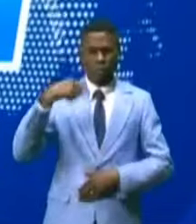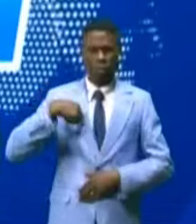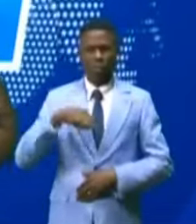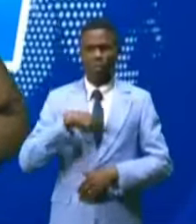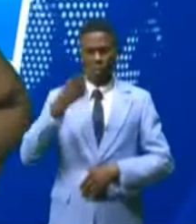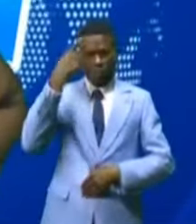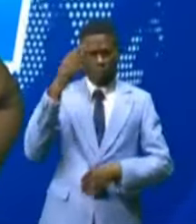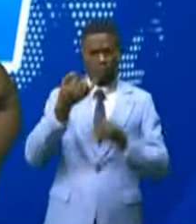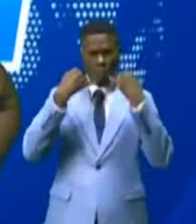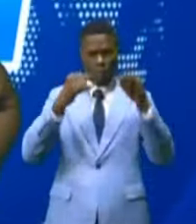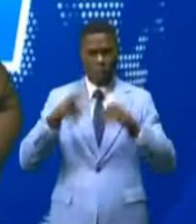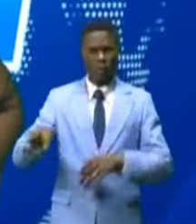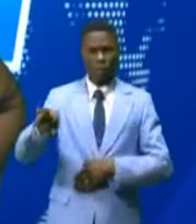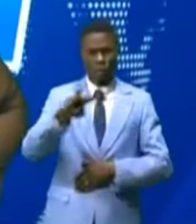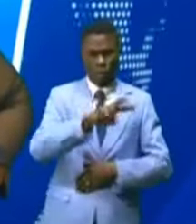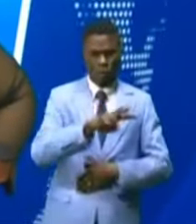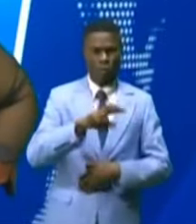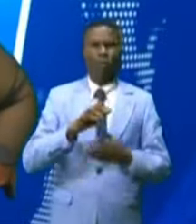vous informer.